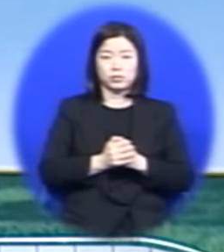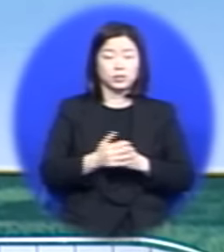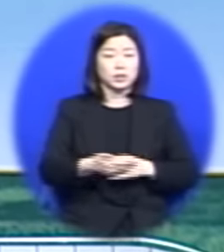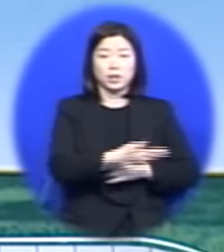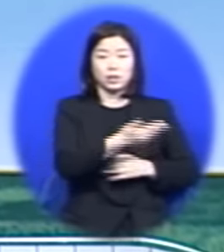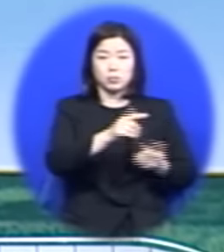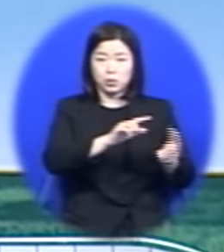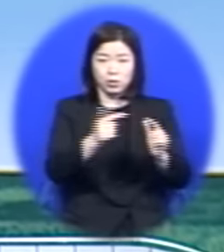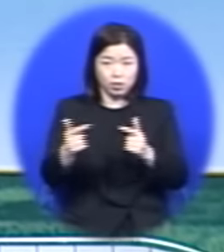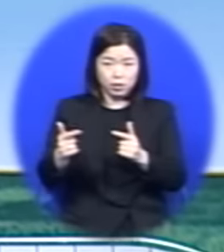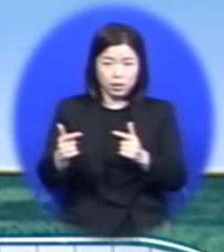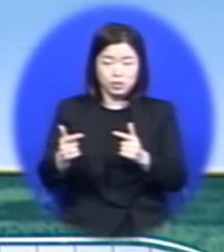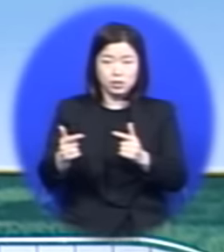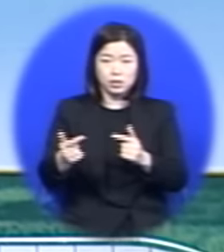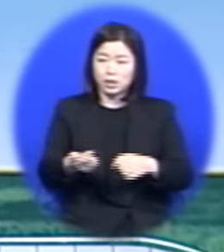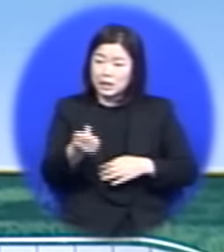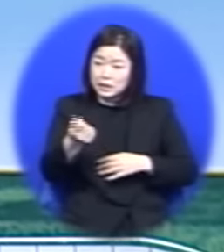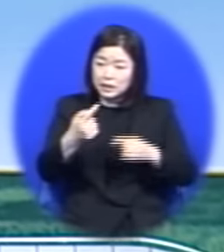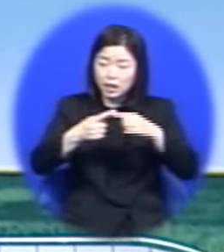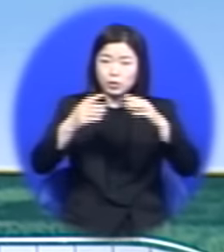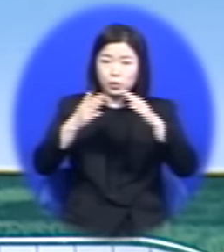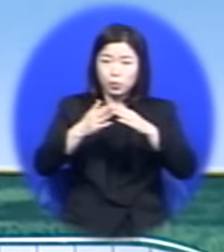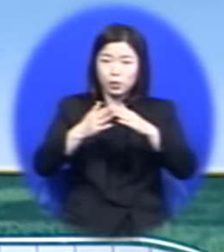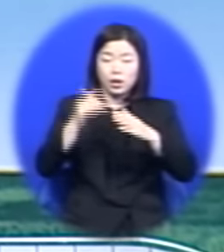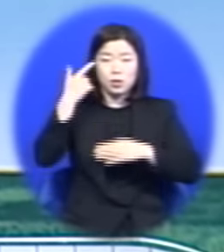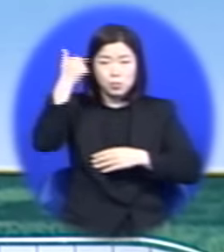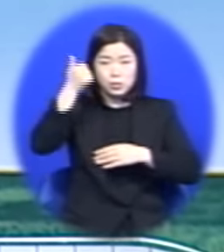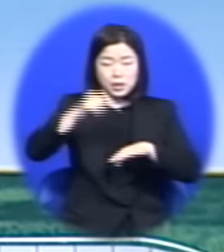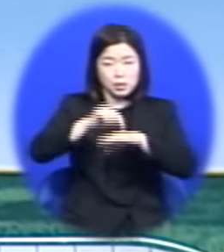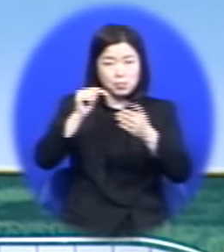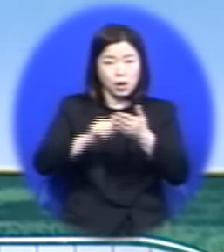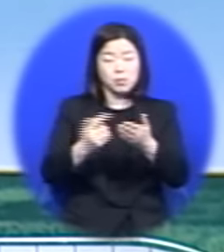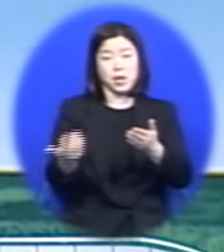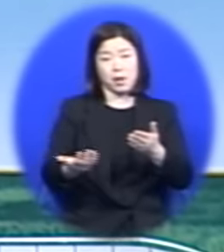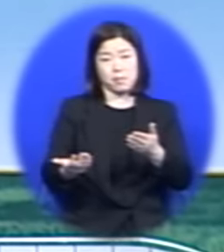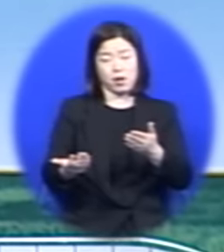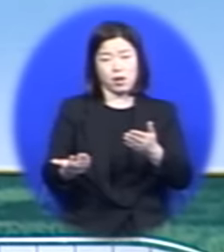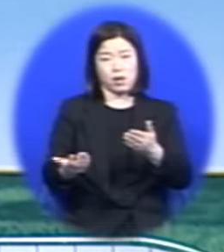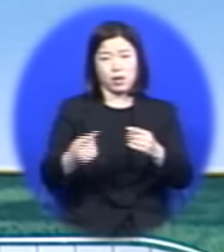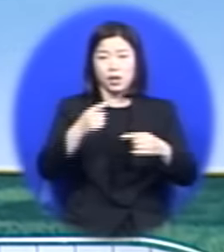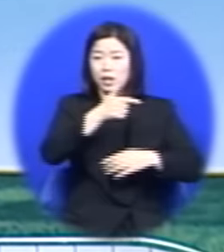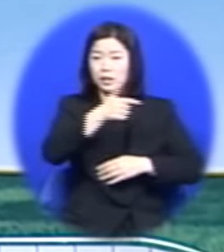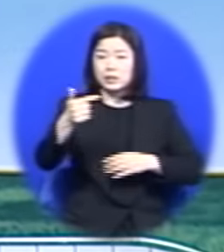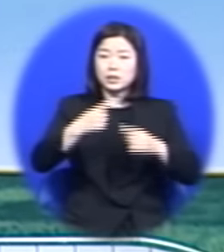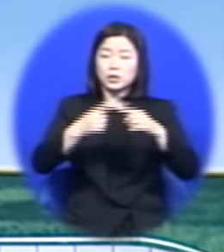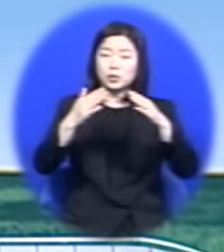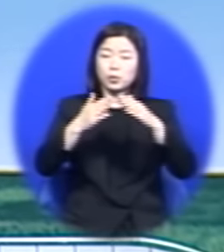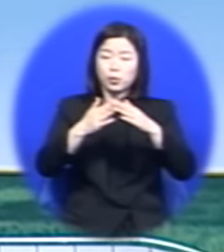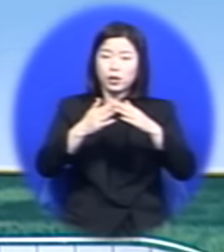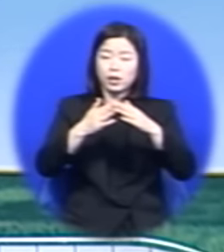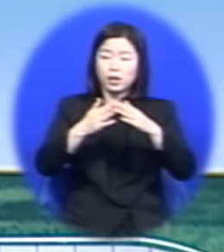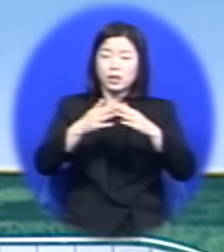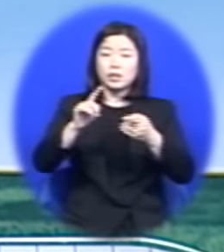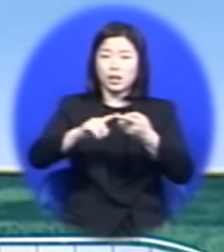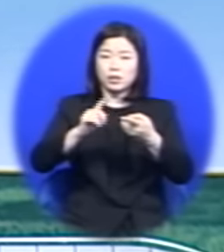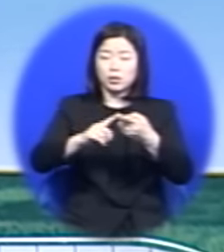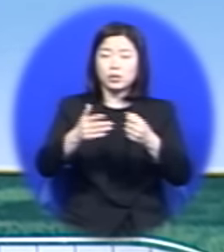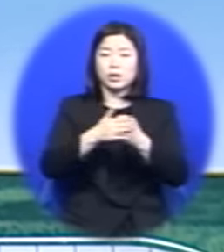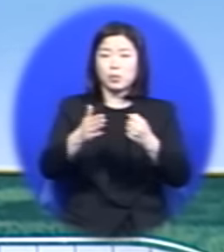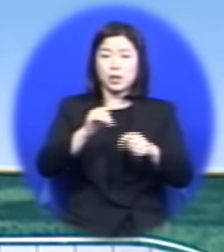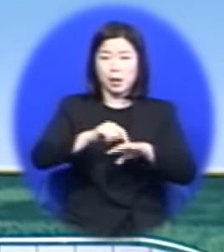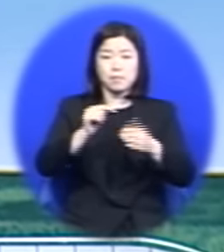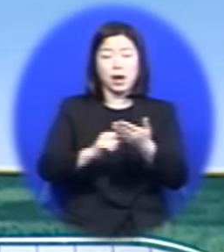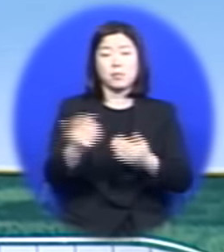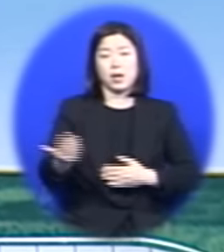여러 가지로 작은 교회 목사님이 마음이 아파요. 그냥 큰 교회라는 것 때문에 마음이 아파요.